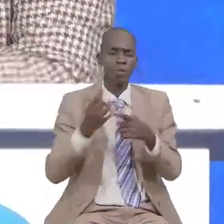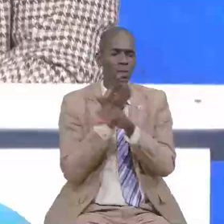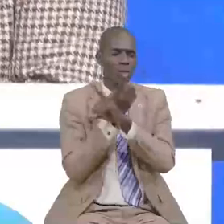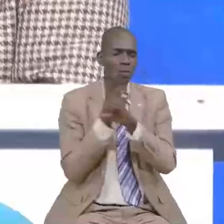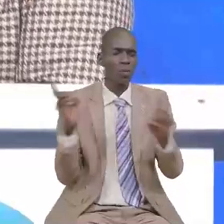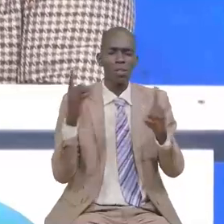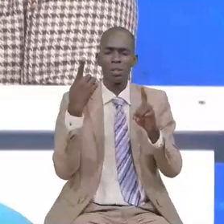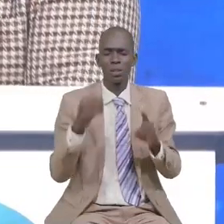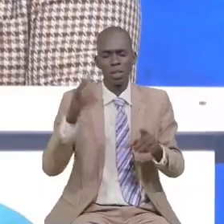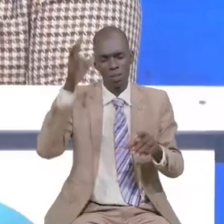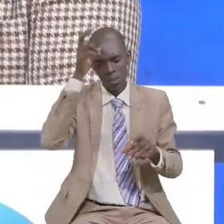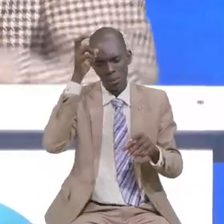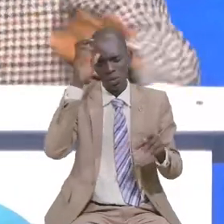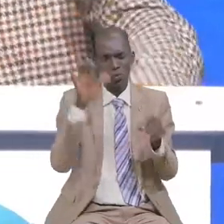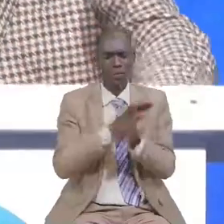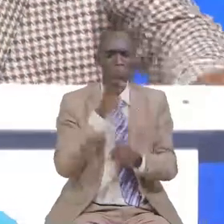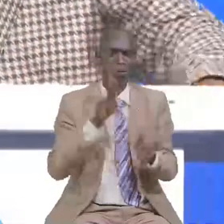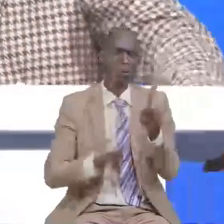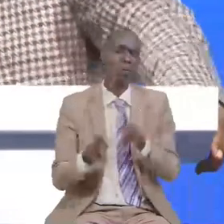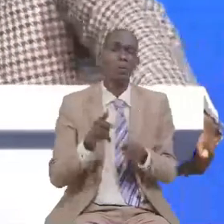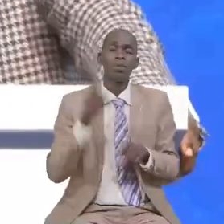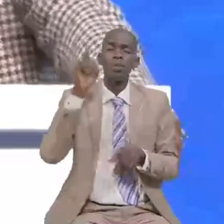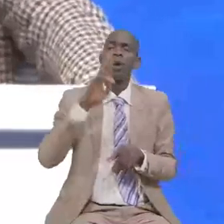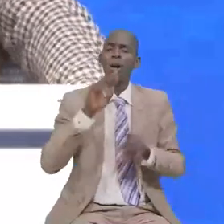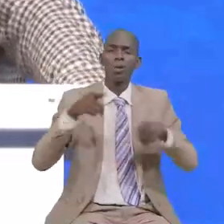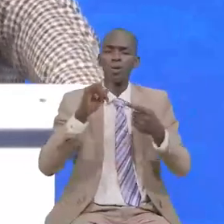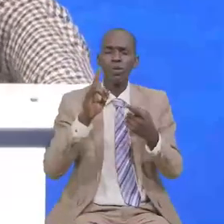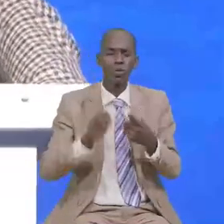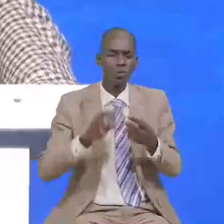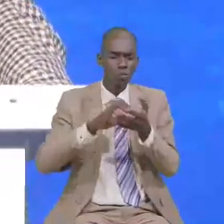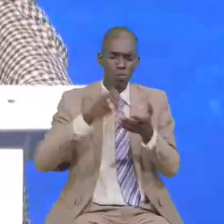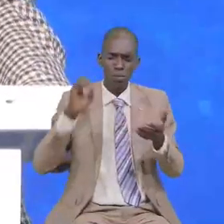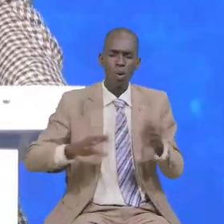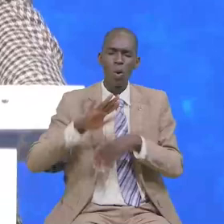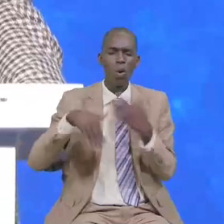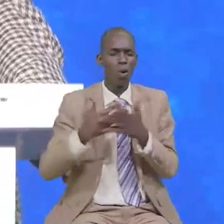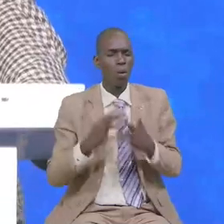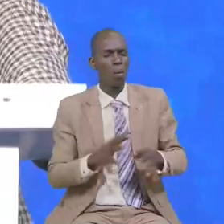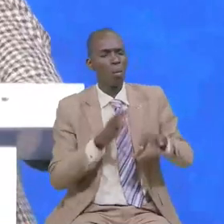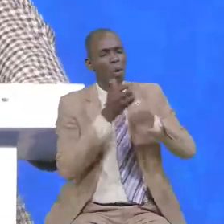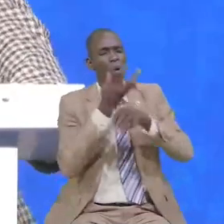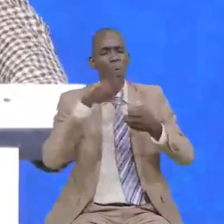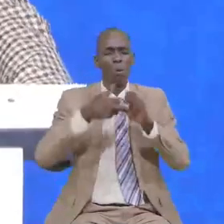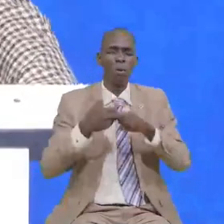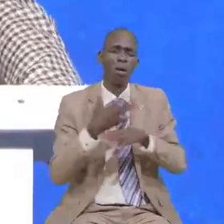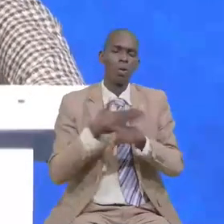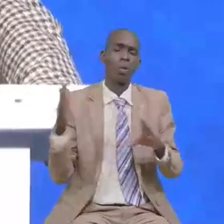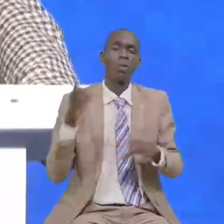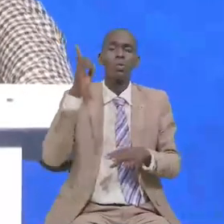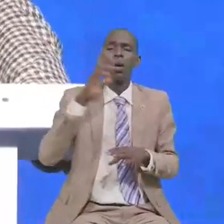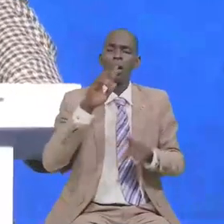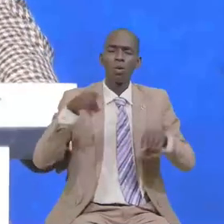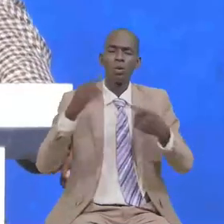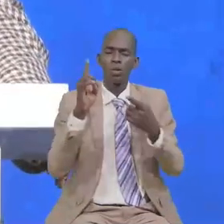délivrer les démoniaques. Tu vas déplacer toutes les montagnes. Tu